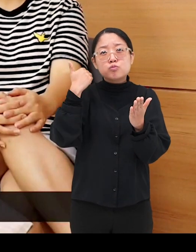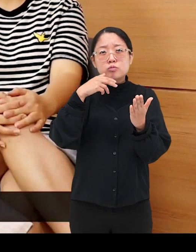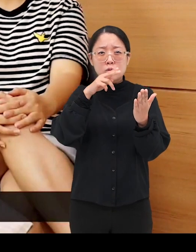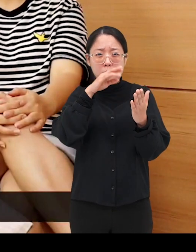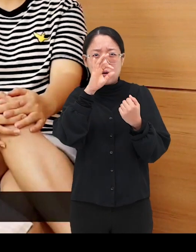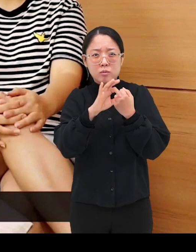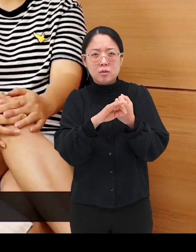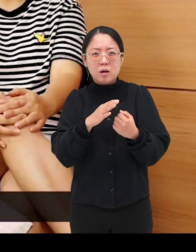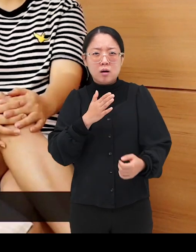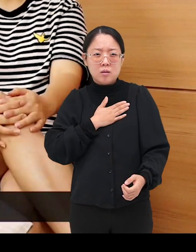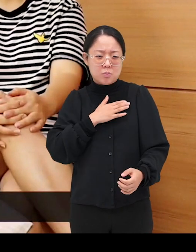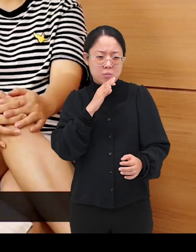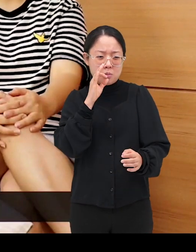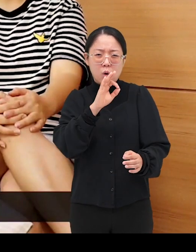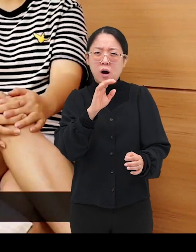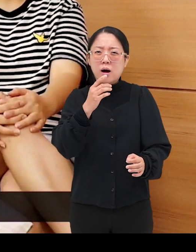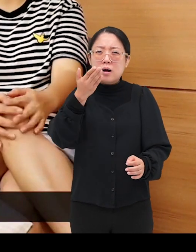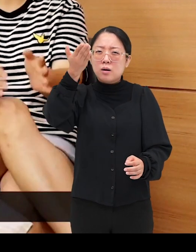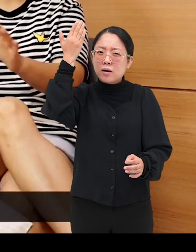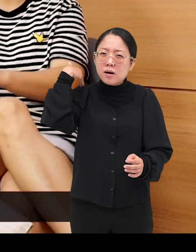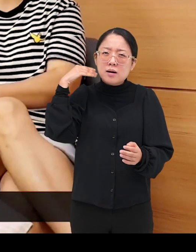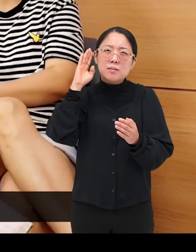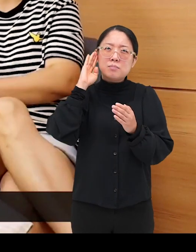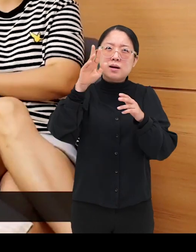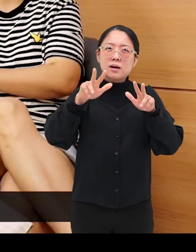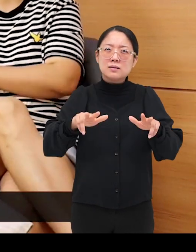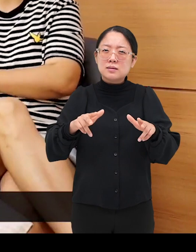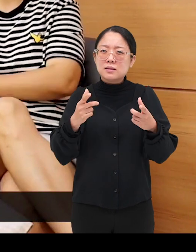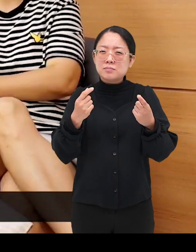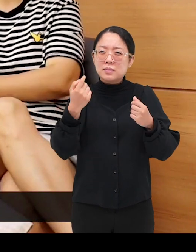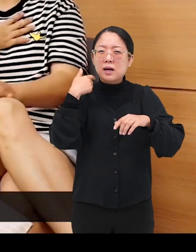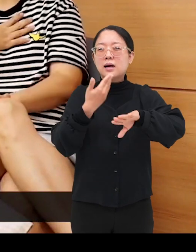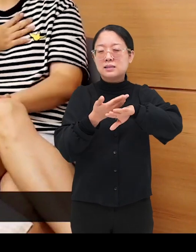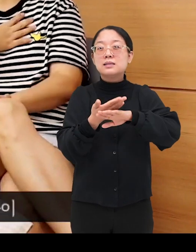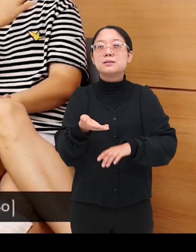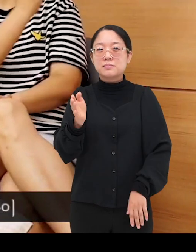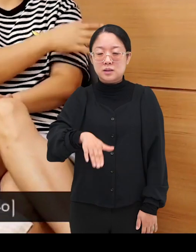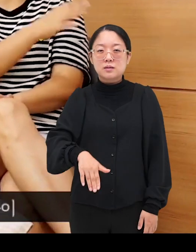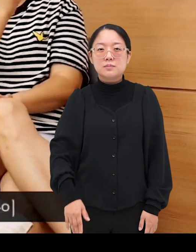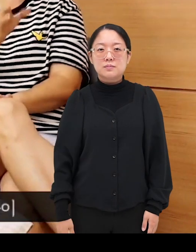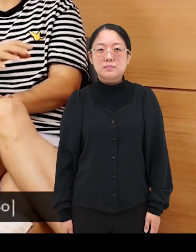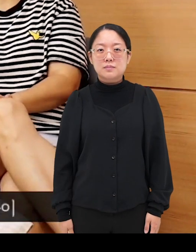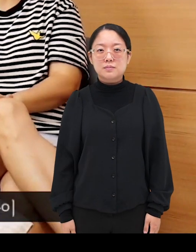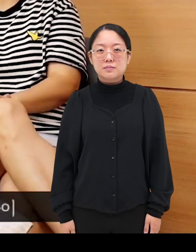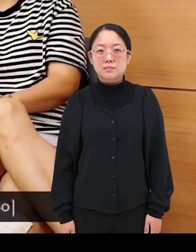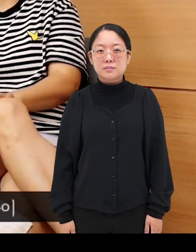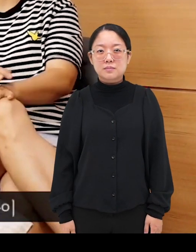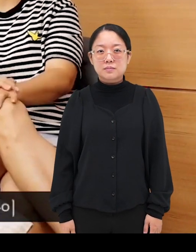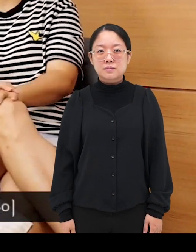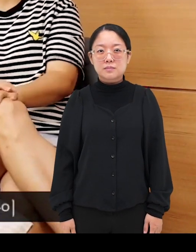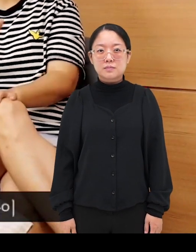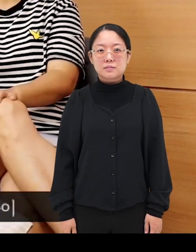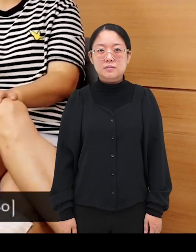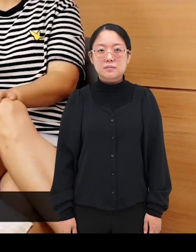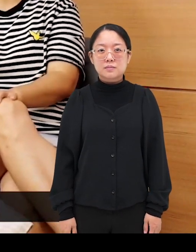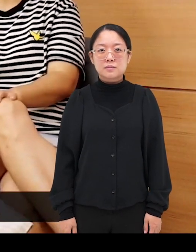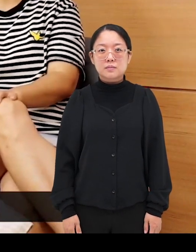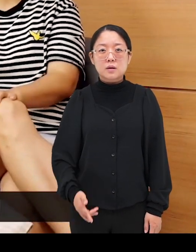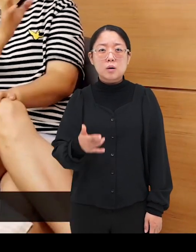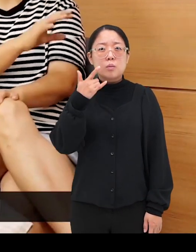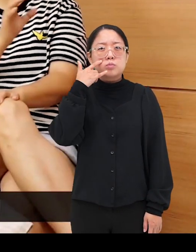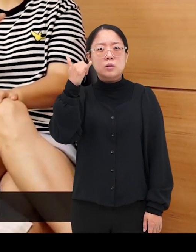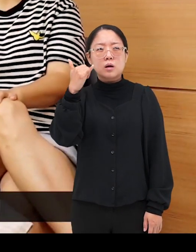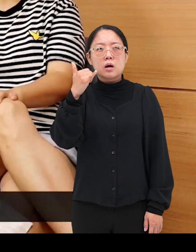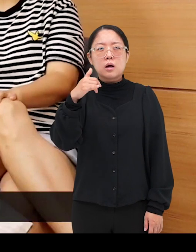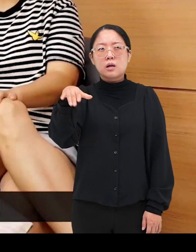일단은 이 책을 뭐 누군가 읽게 된다면 내 모습도 뭐 과거, 미래, 현재한테 다르듯이